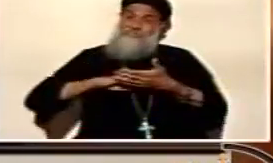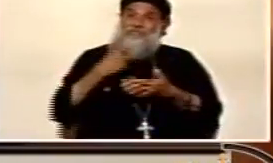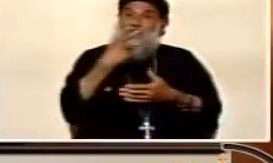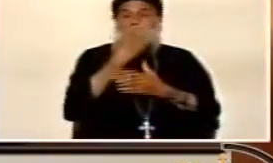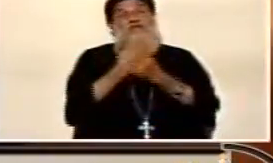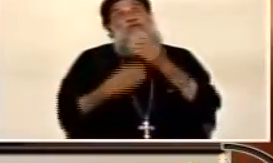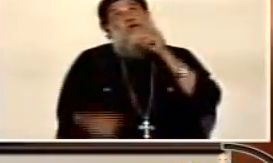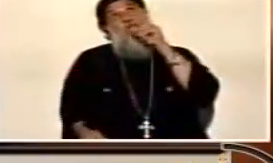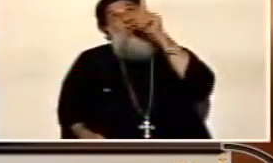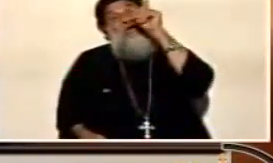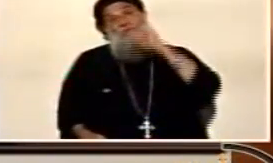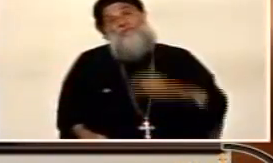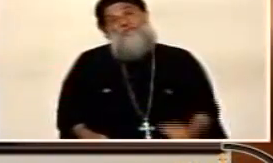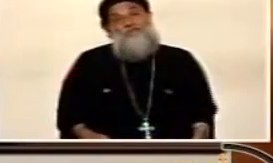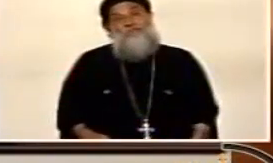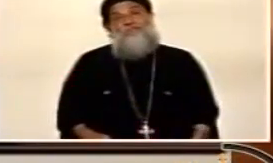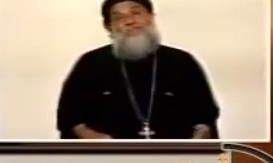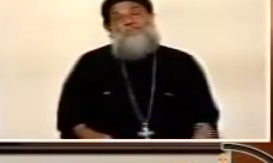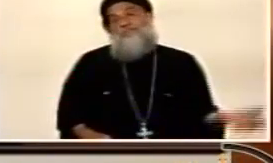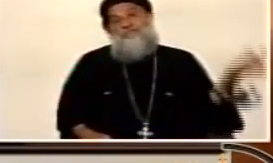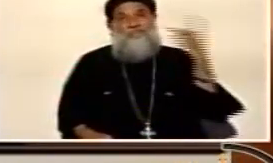ربنا. الحاجة التانية